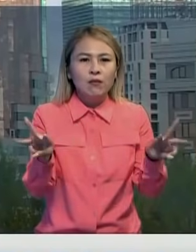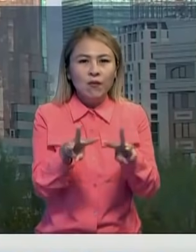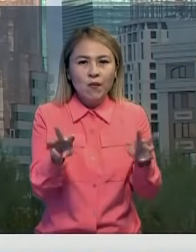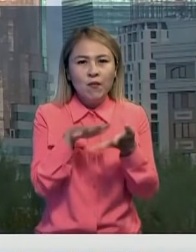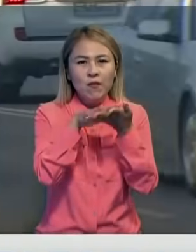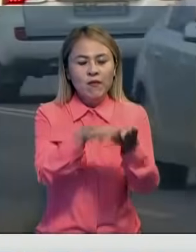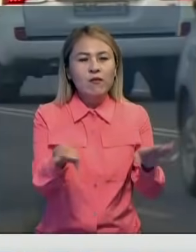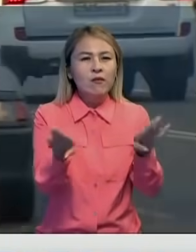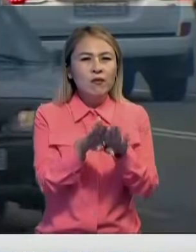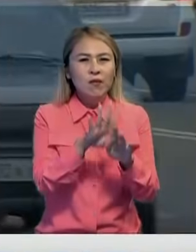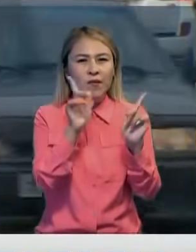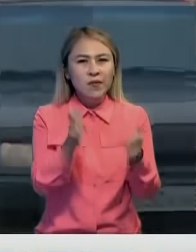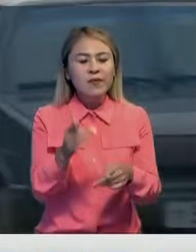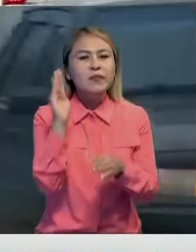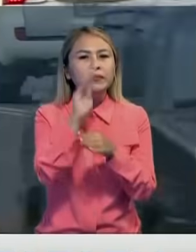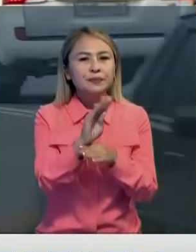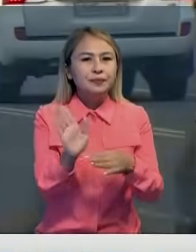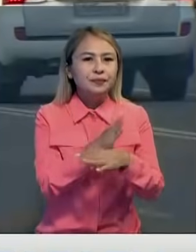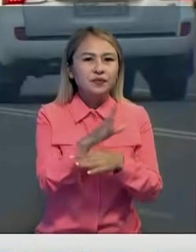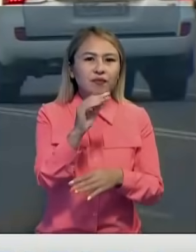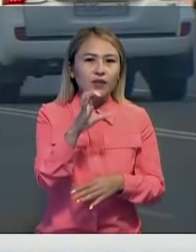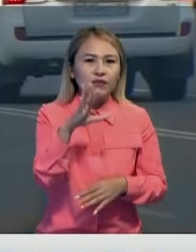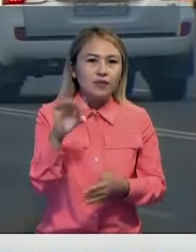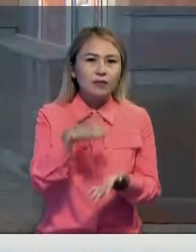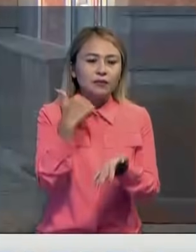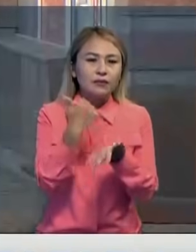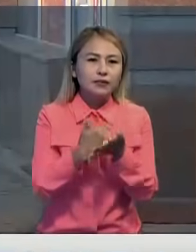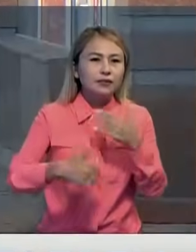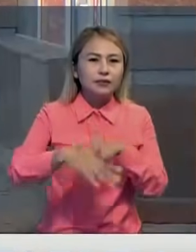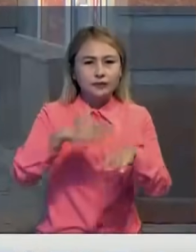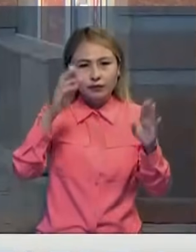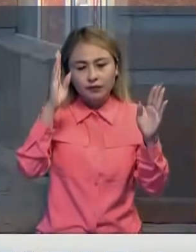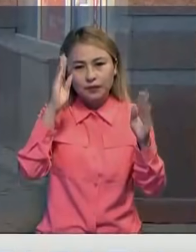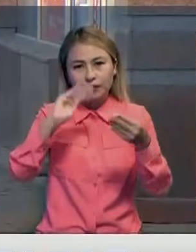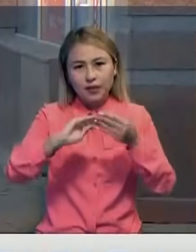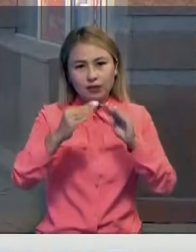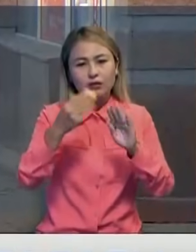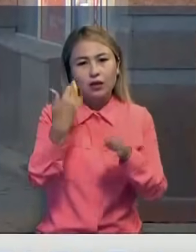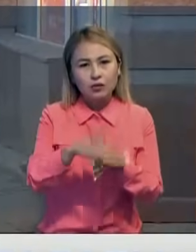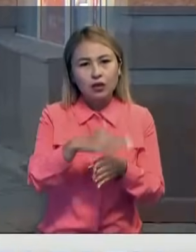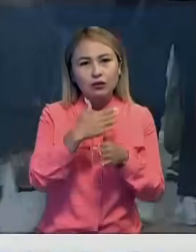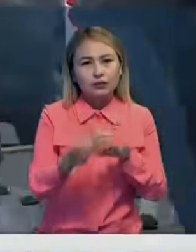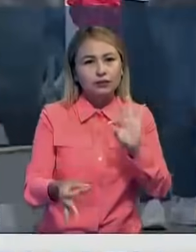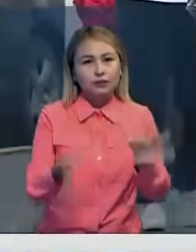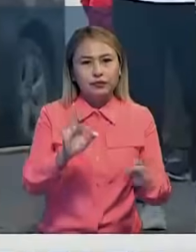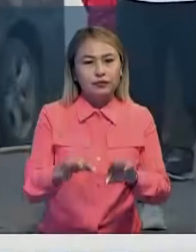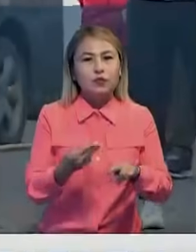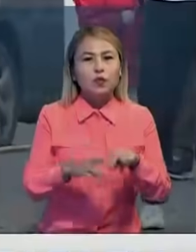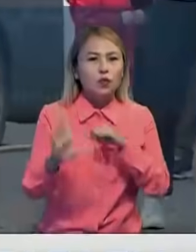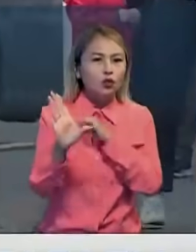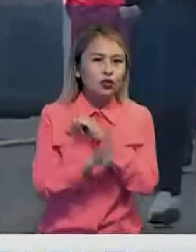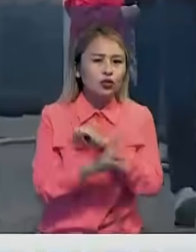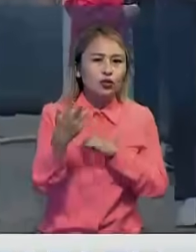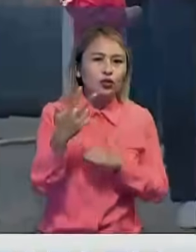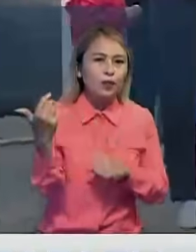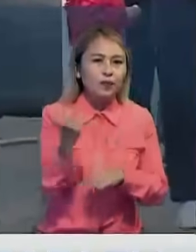Мамин министрдің бұл өтінішін құп алды. Одан бөлек ведомство басшысы елде эпидемиологиялық ахуал бірте-бірте тұрақталып келе жатыр деді. Соңғы